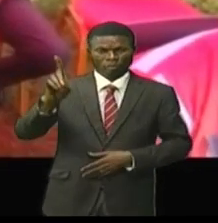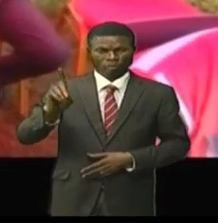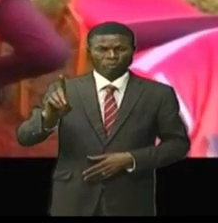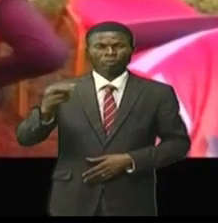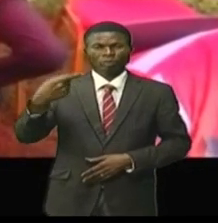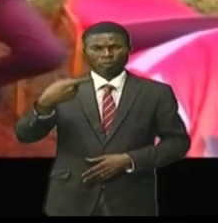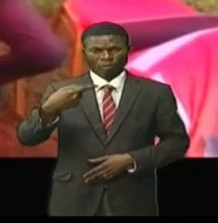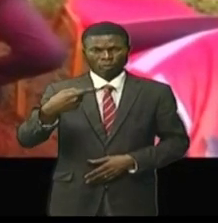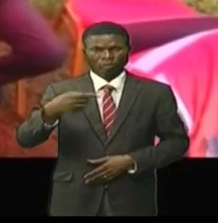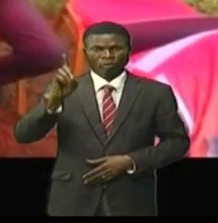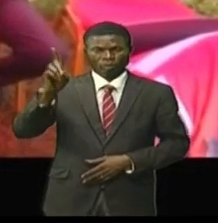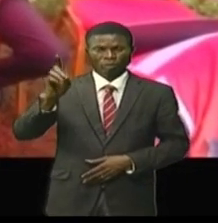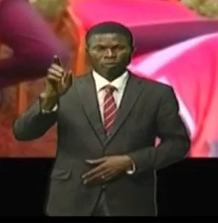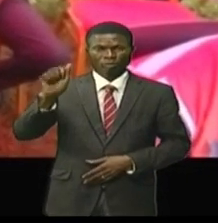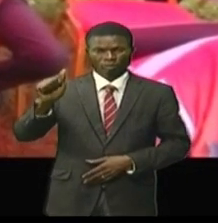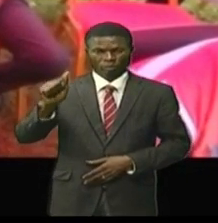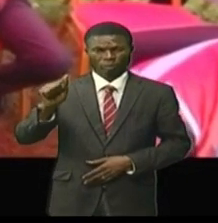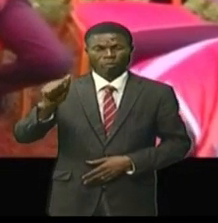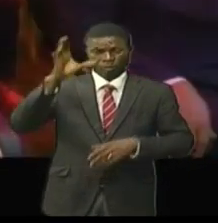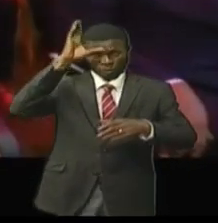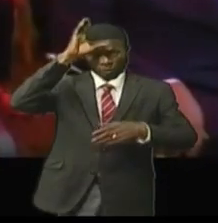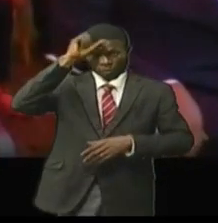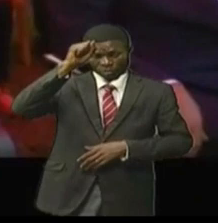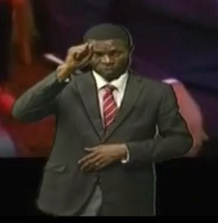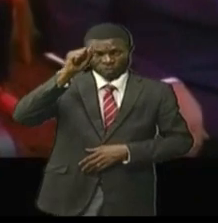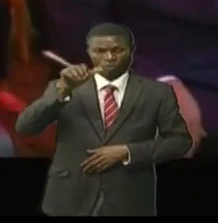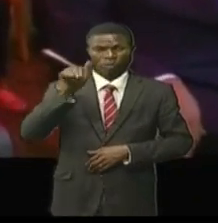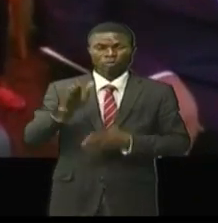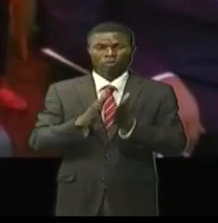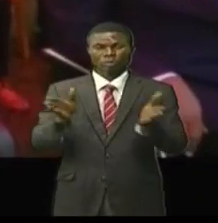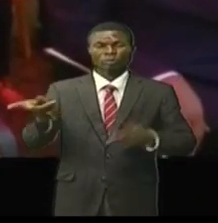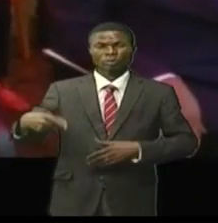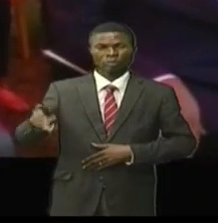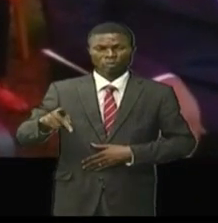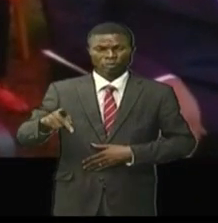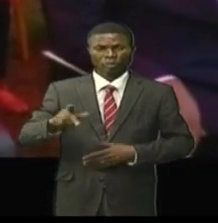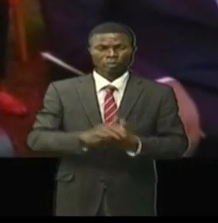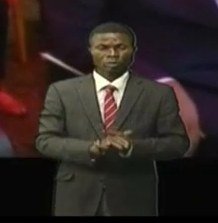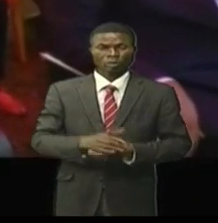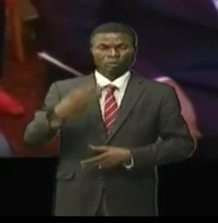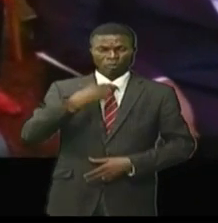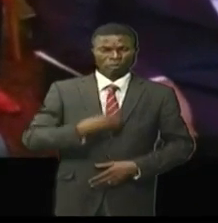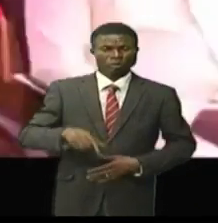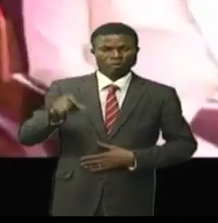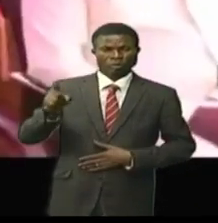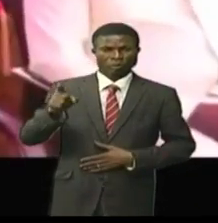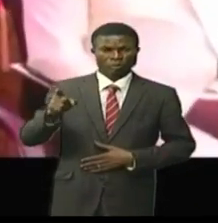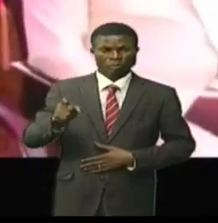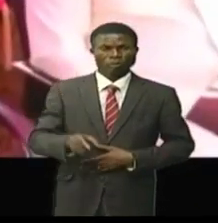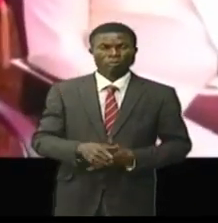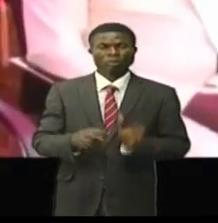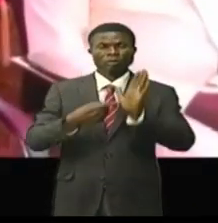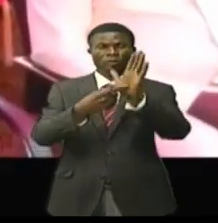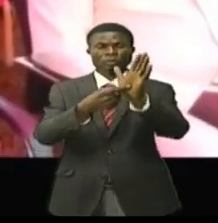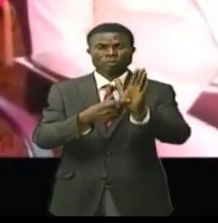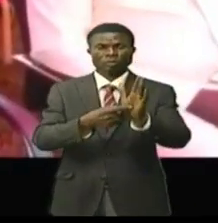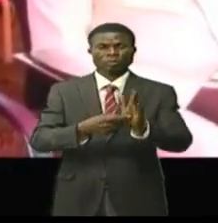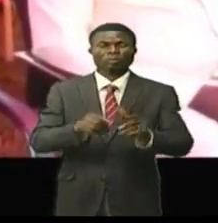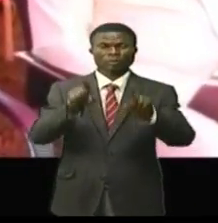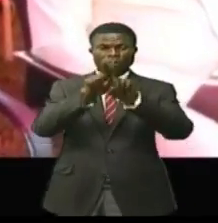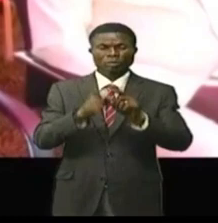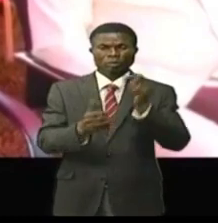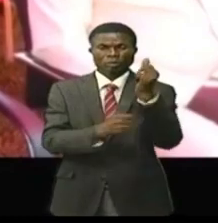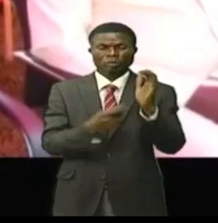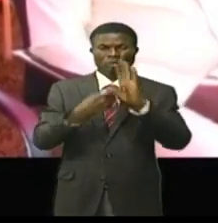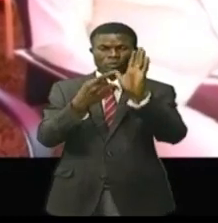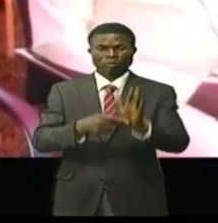direction provinciale du Grand Bandundu, sous la conduite du directeur provincial, Maître Serge Katende Bangou, a présenté aux représentants du gouverneur